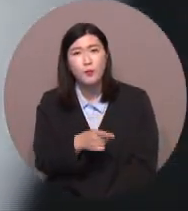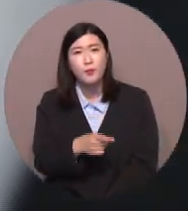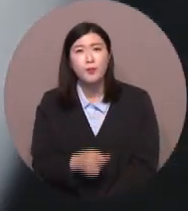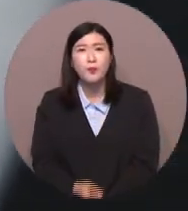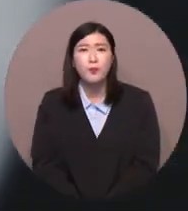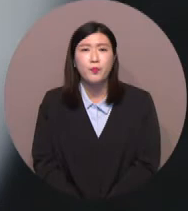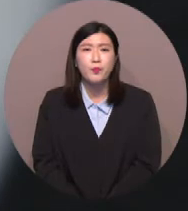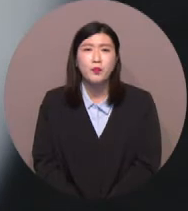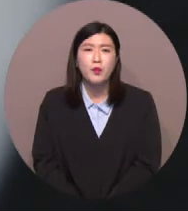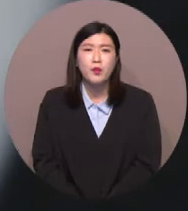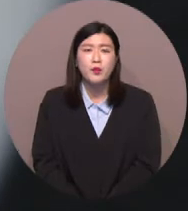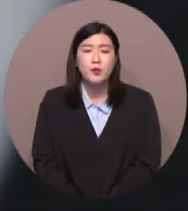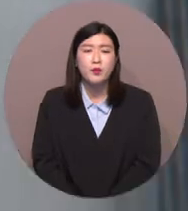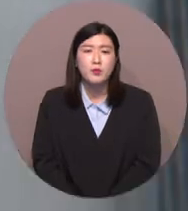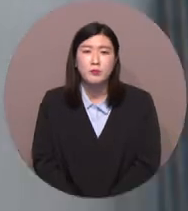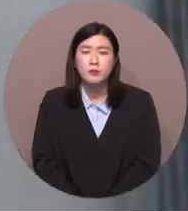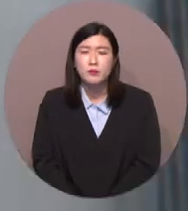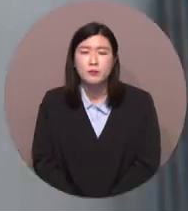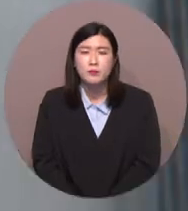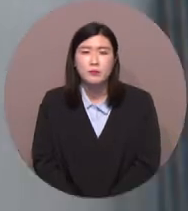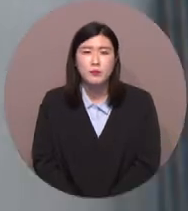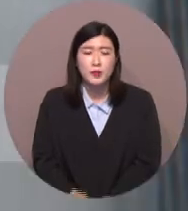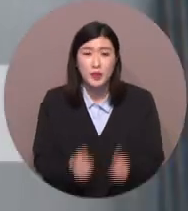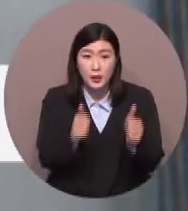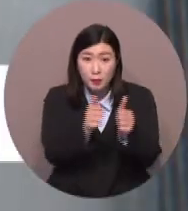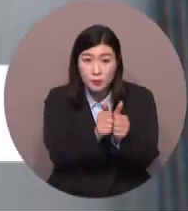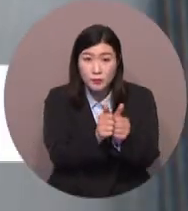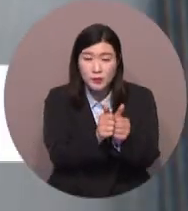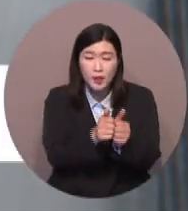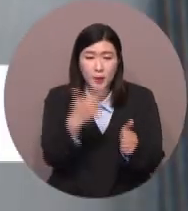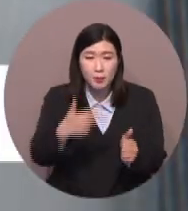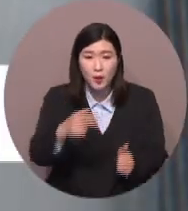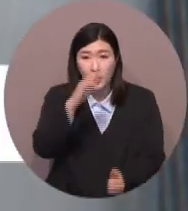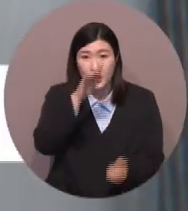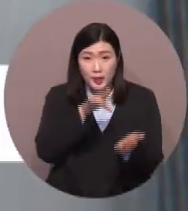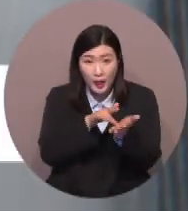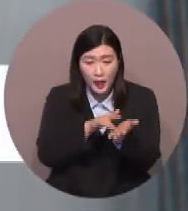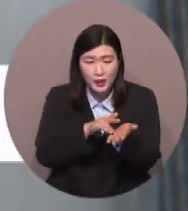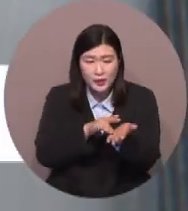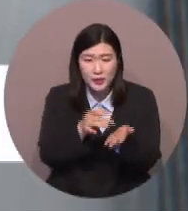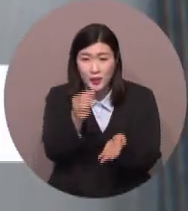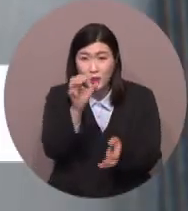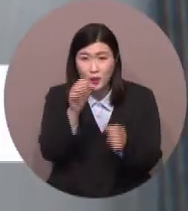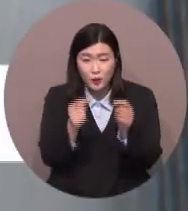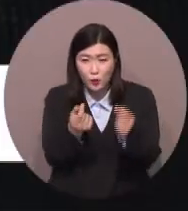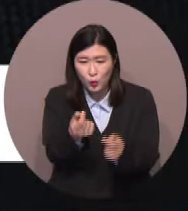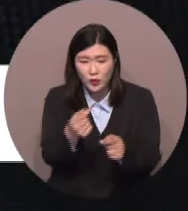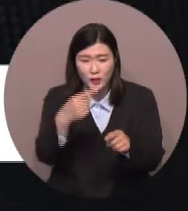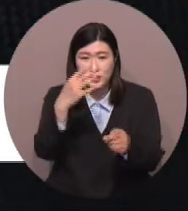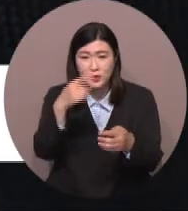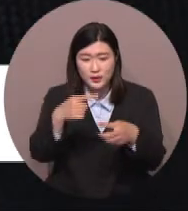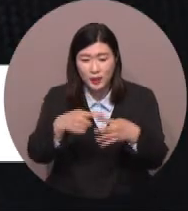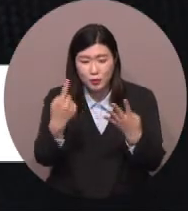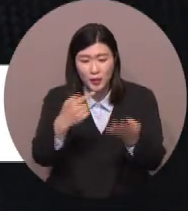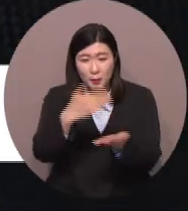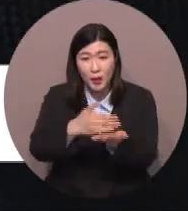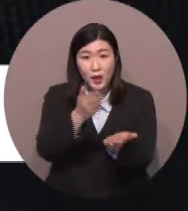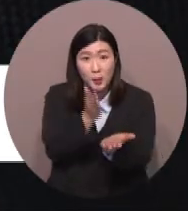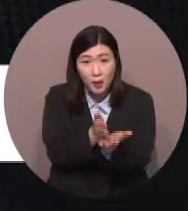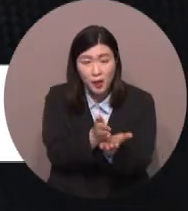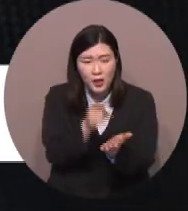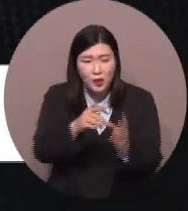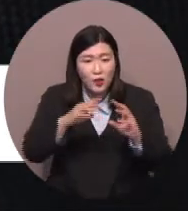수 있습니다. 특히 전립선 비대증 약은 4분의 1로 쪼개서 처방하는데 식약처에 따르면 이